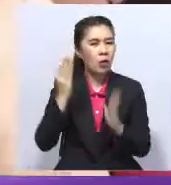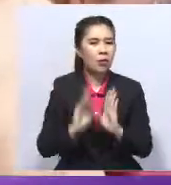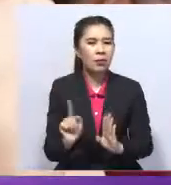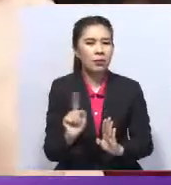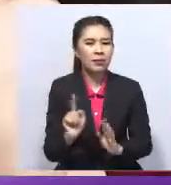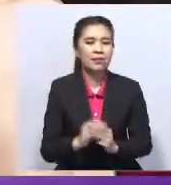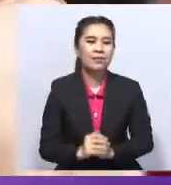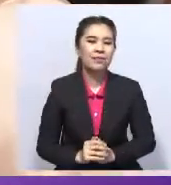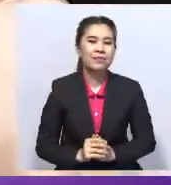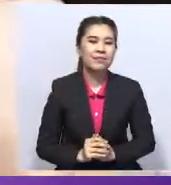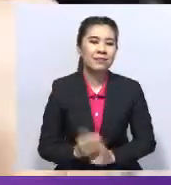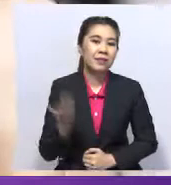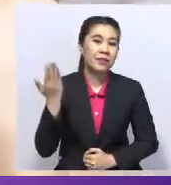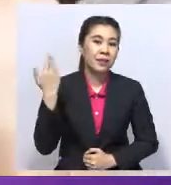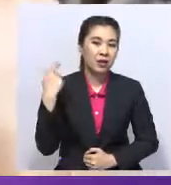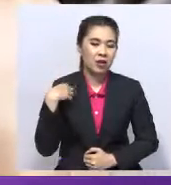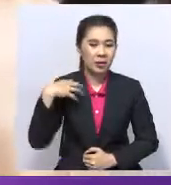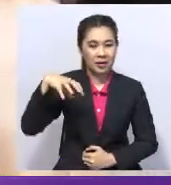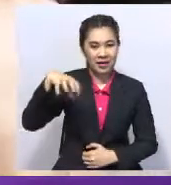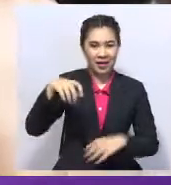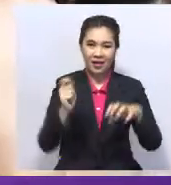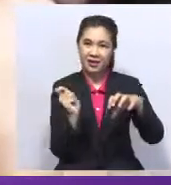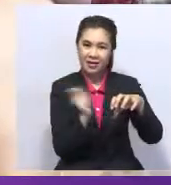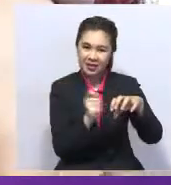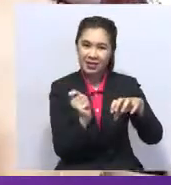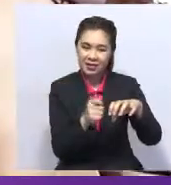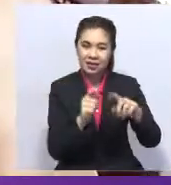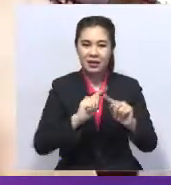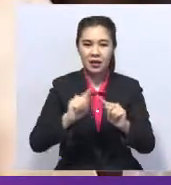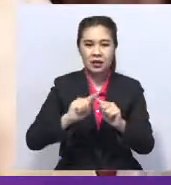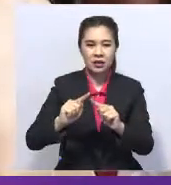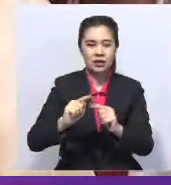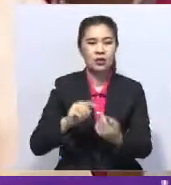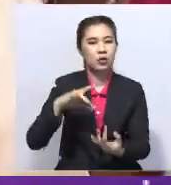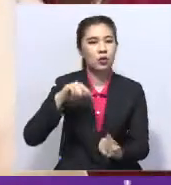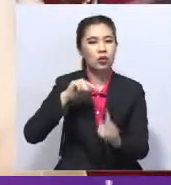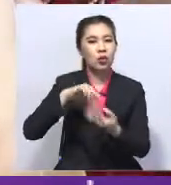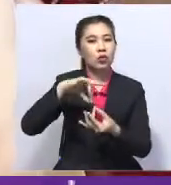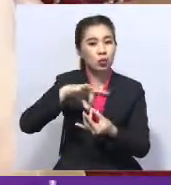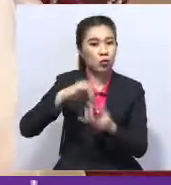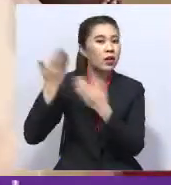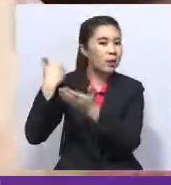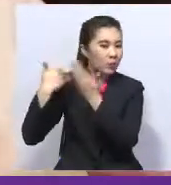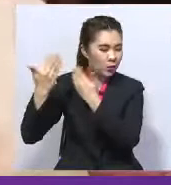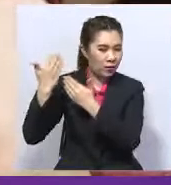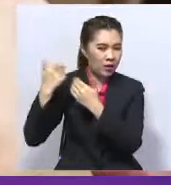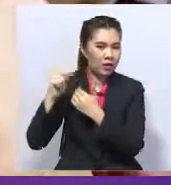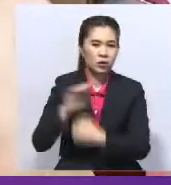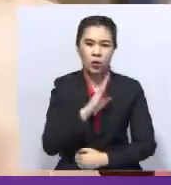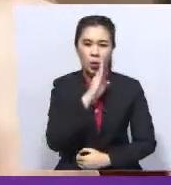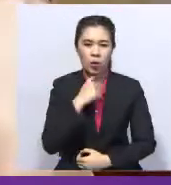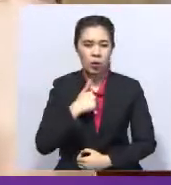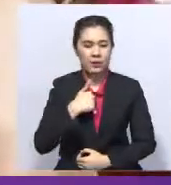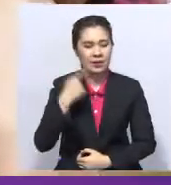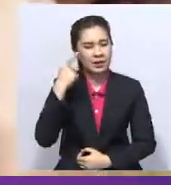สมัยก่อนนะครับก็คือระฆังเนี่ยก็คือมาจากสมัยสุโขทัยนะครับตั้งแต่พ่อขุนรามคำแหงนะครับซึ่งถ้าประชาชนไฟฟ้าเดือดร้อนมาเนี่ยก็จะม